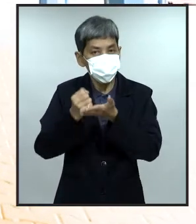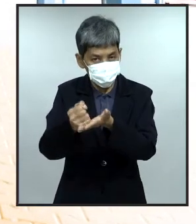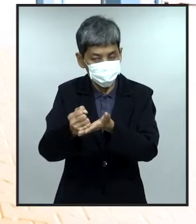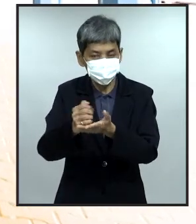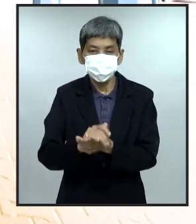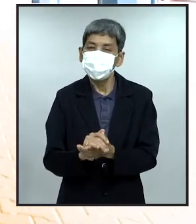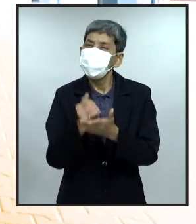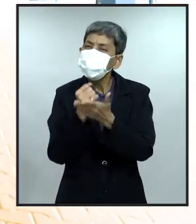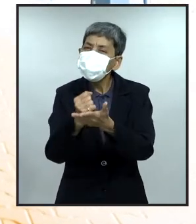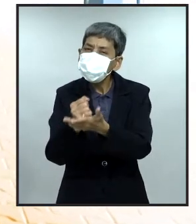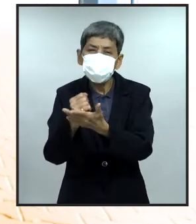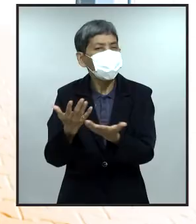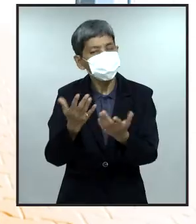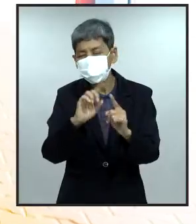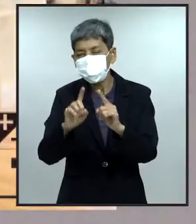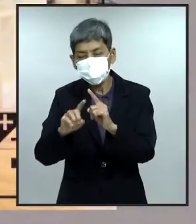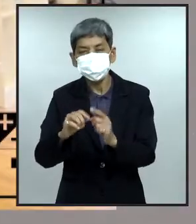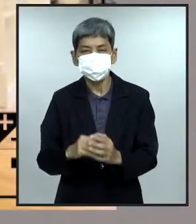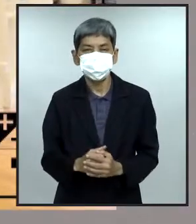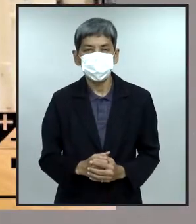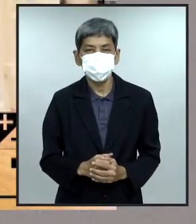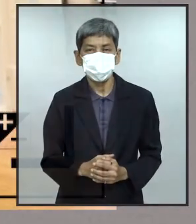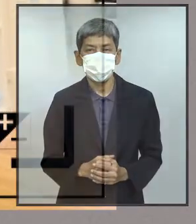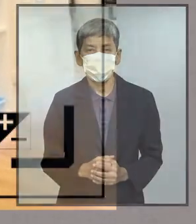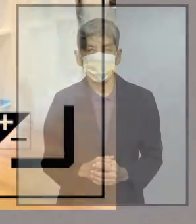เรื่องอุปโภคบริโภค